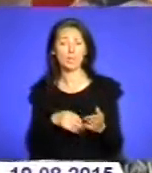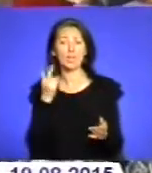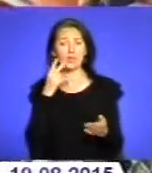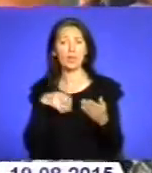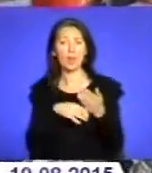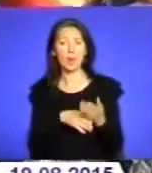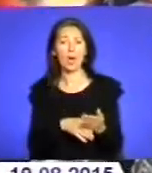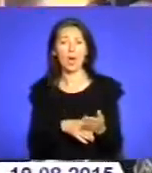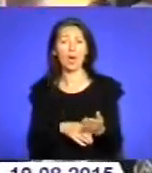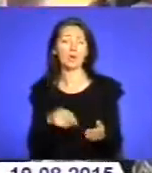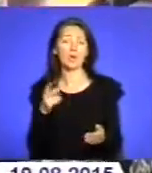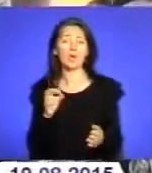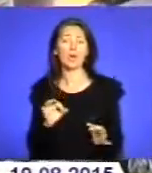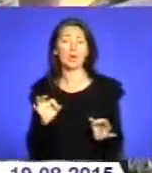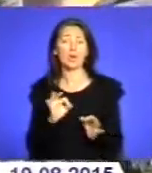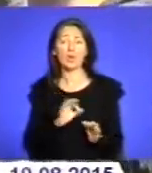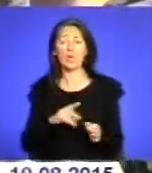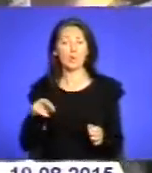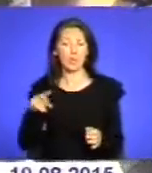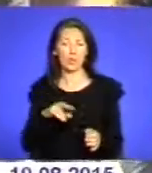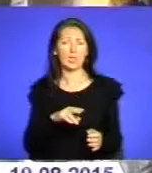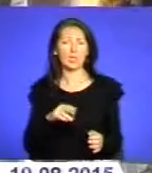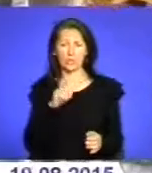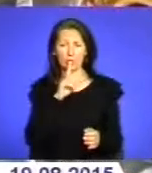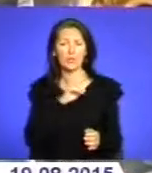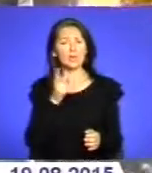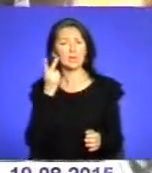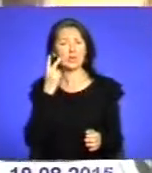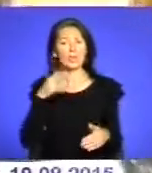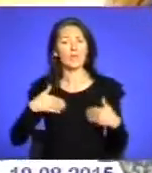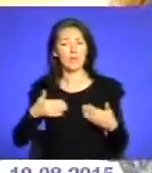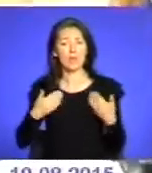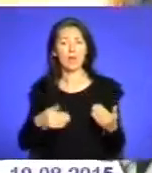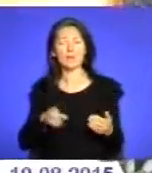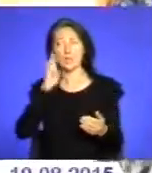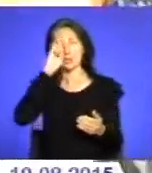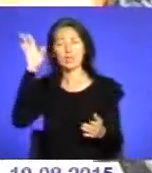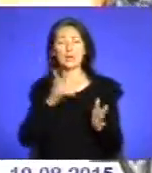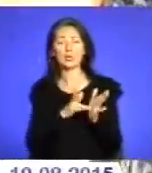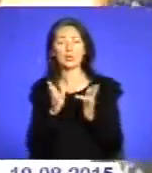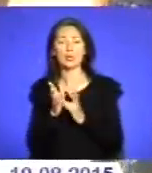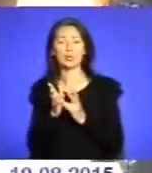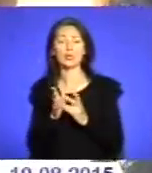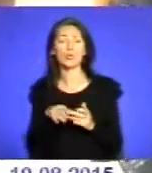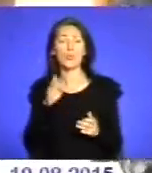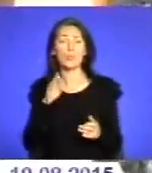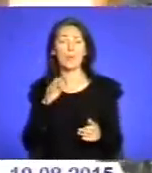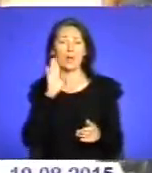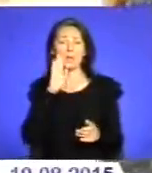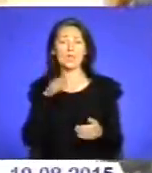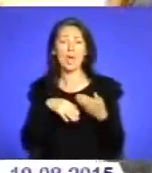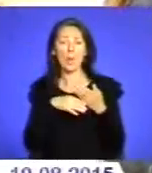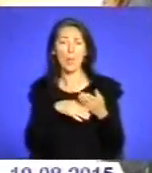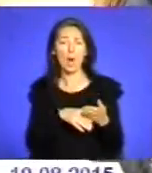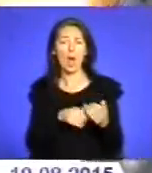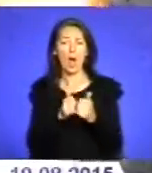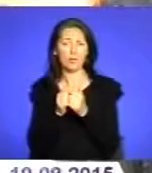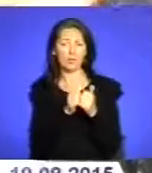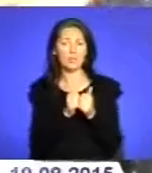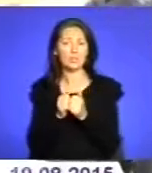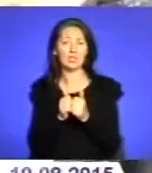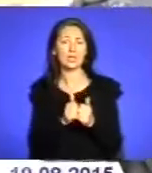слава Ісусу Христу, слава, такий, який помогче. А Маріні Водноро, бідна, негодна, воду бере, і він пішов, взяв воду